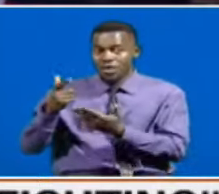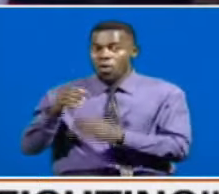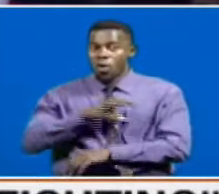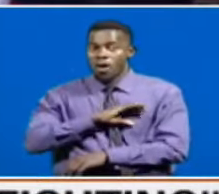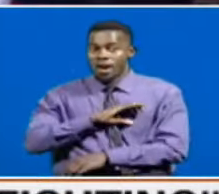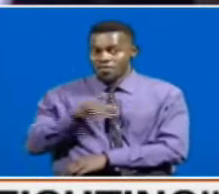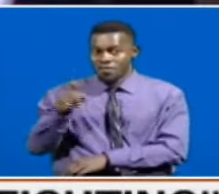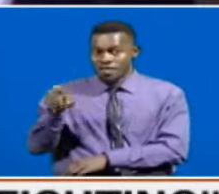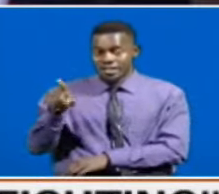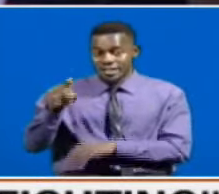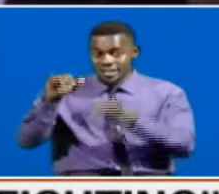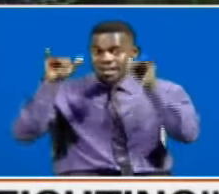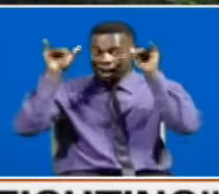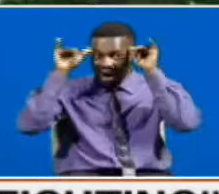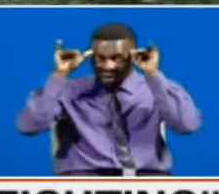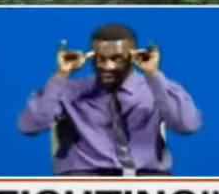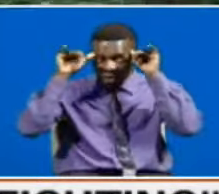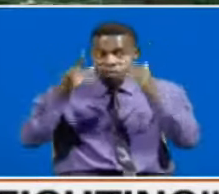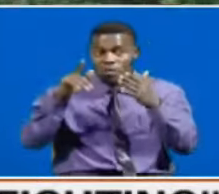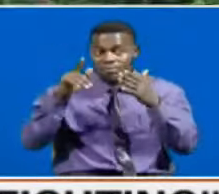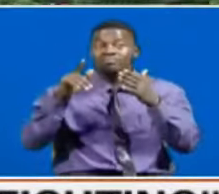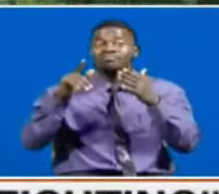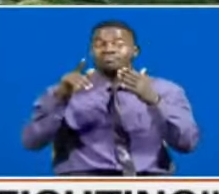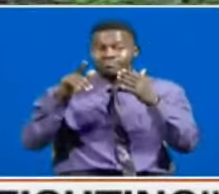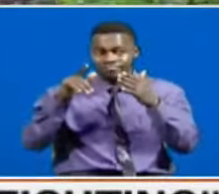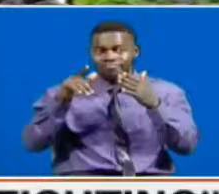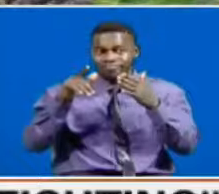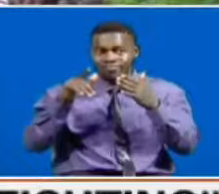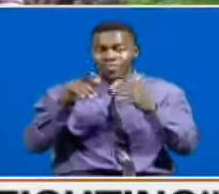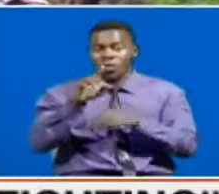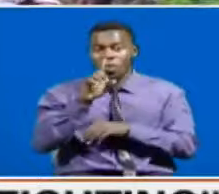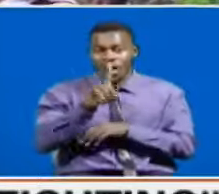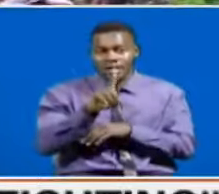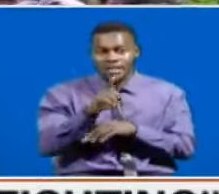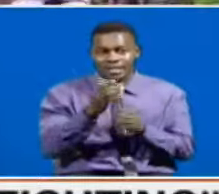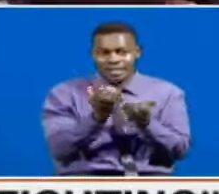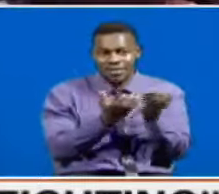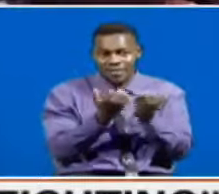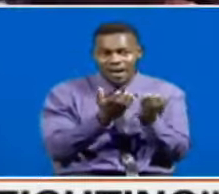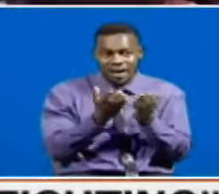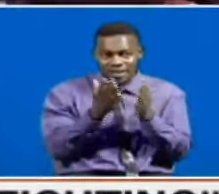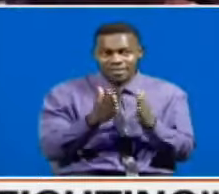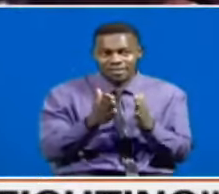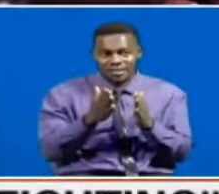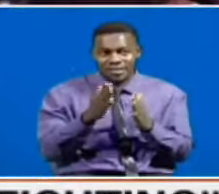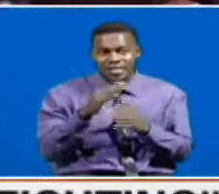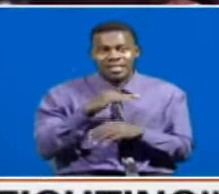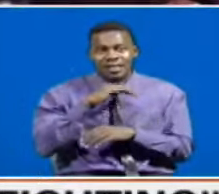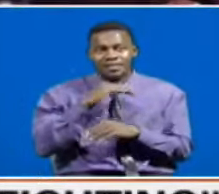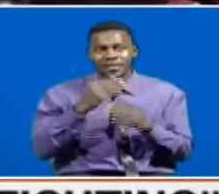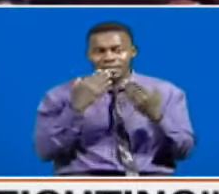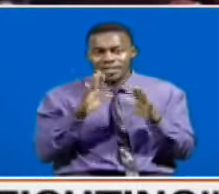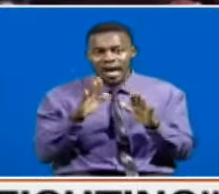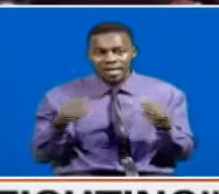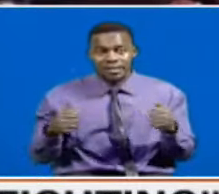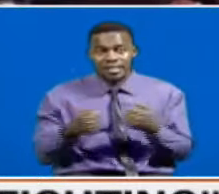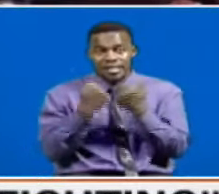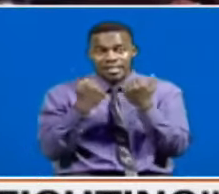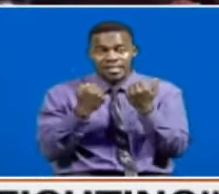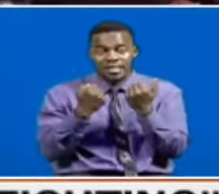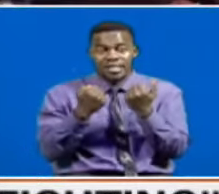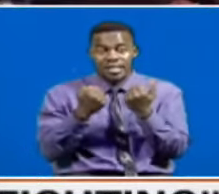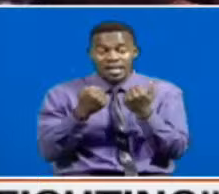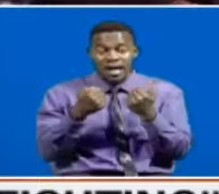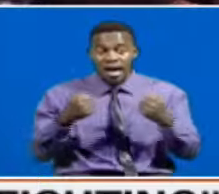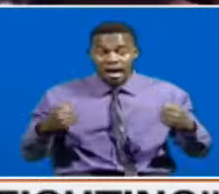kipenzi chake kwa kumuua mfanyakazi wake aliyekuwa na jukumu la kumchunga. Hii accident imefanyika